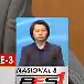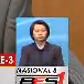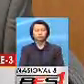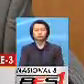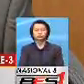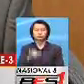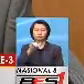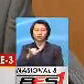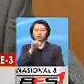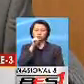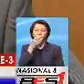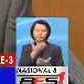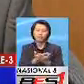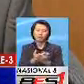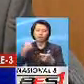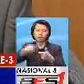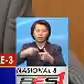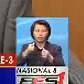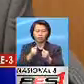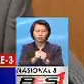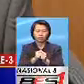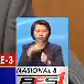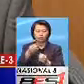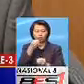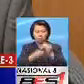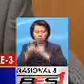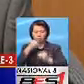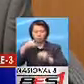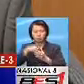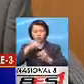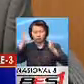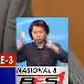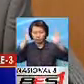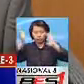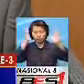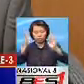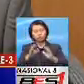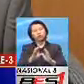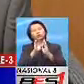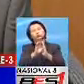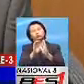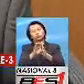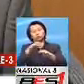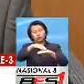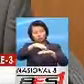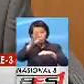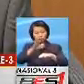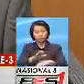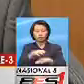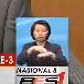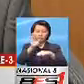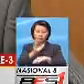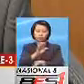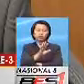Yang tak berapa baik berkaitan dengan status of nutrition di dalam negara kita. Contohnya, lebih daripada